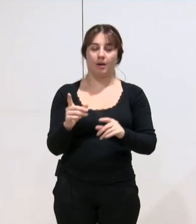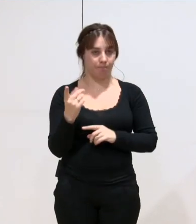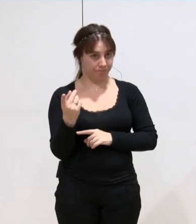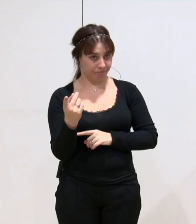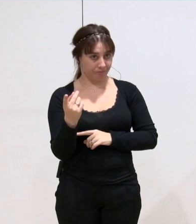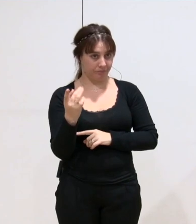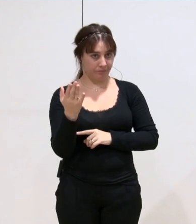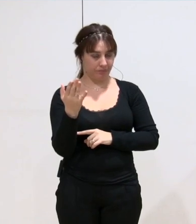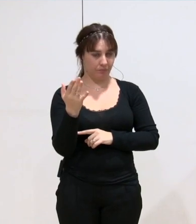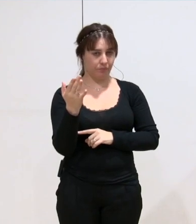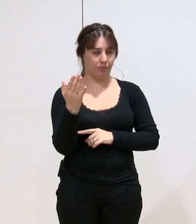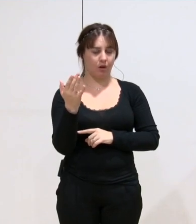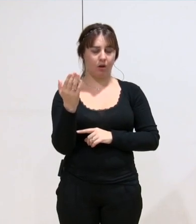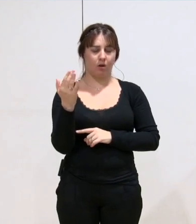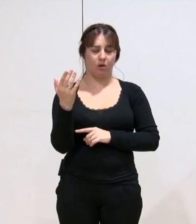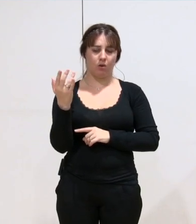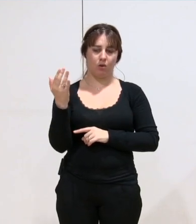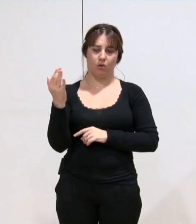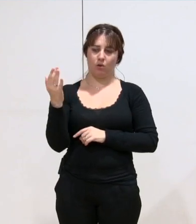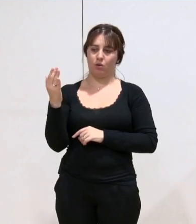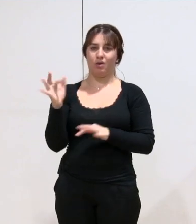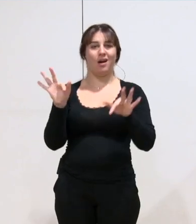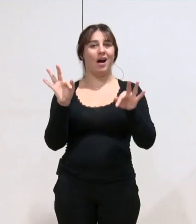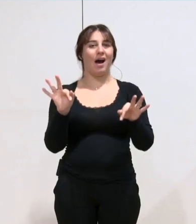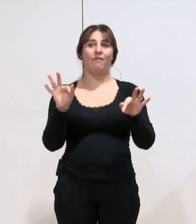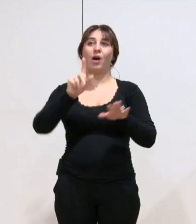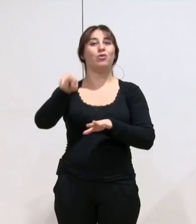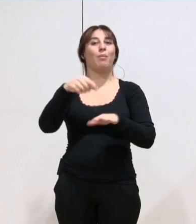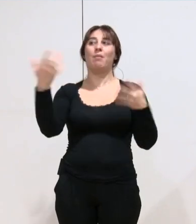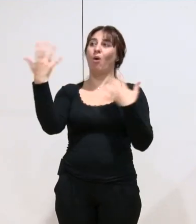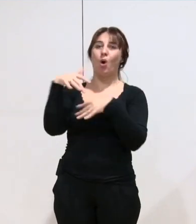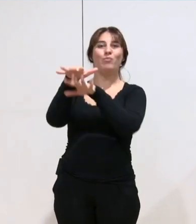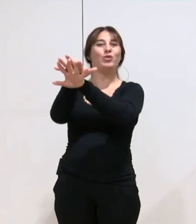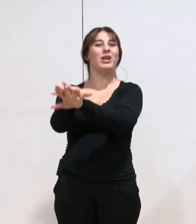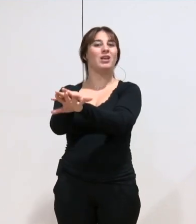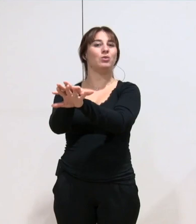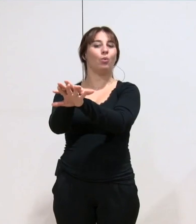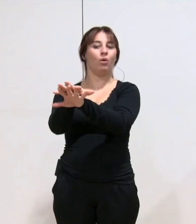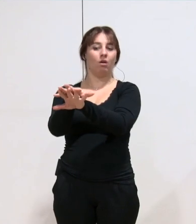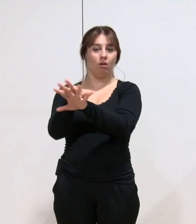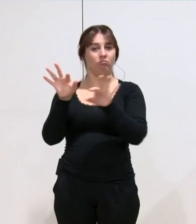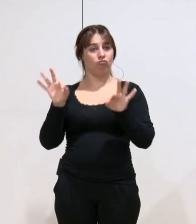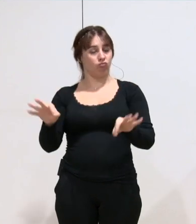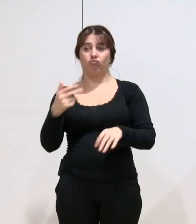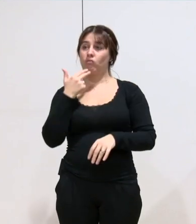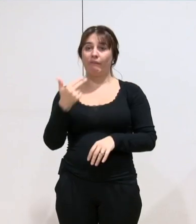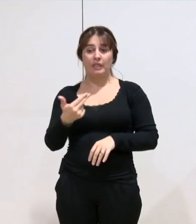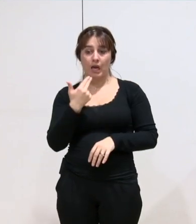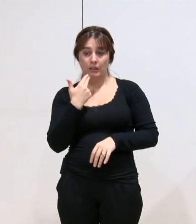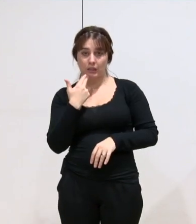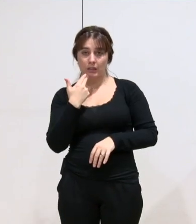En ce qui concerne les mutualisations que l'on peut attendre et l'efficacité qu'on peut